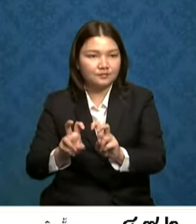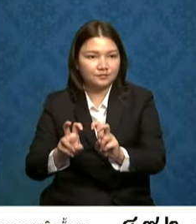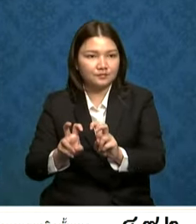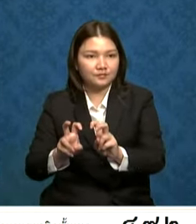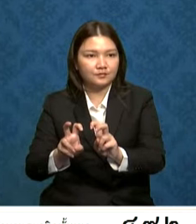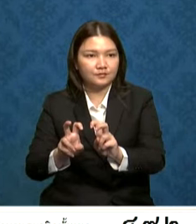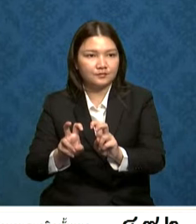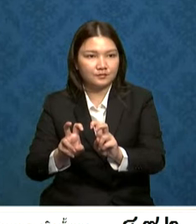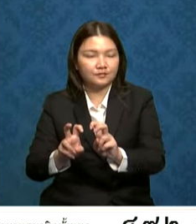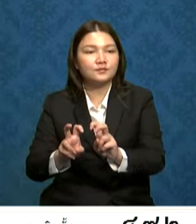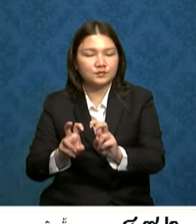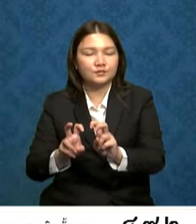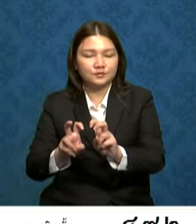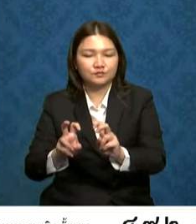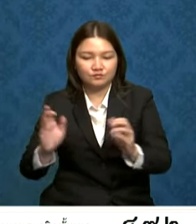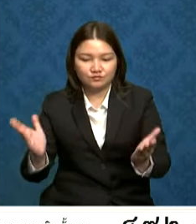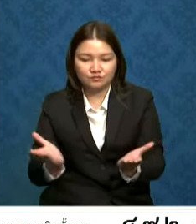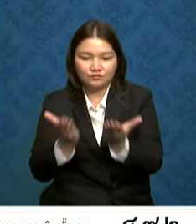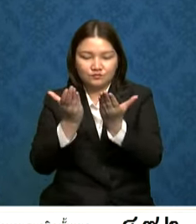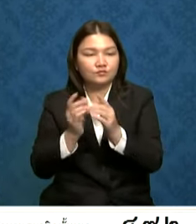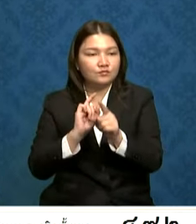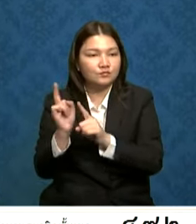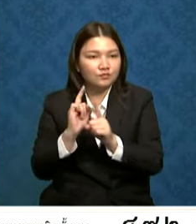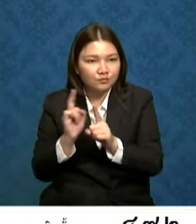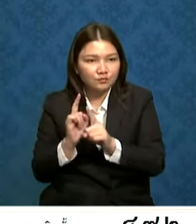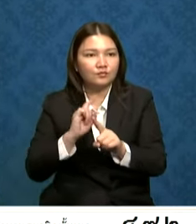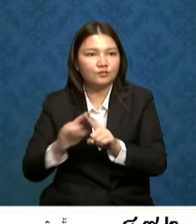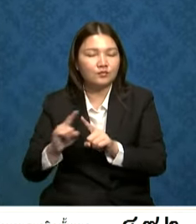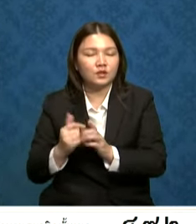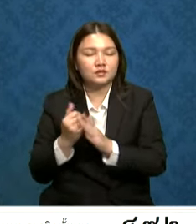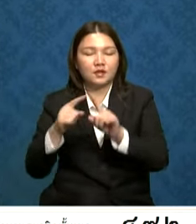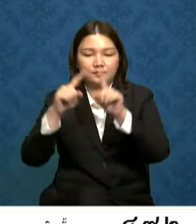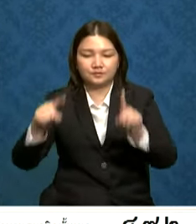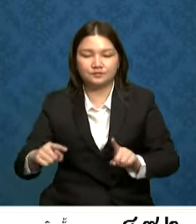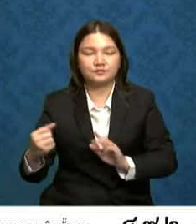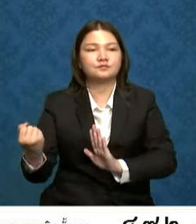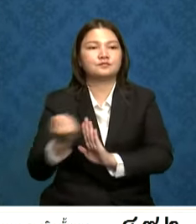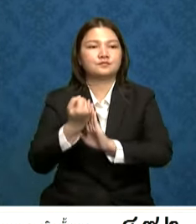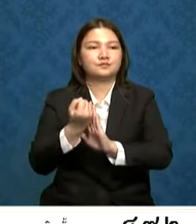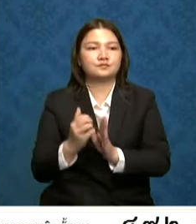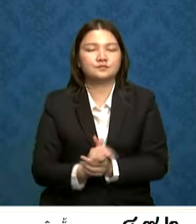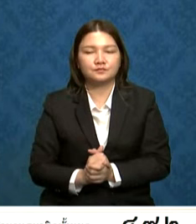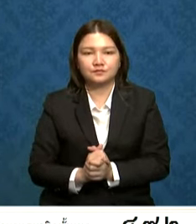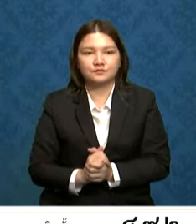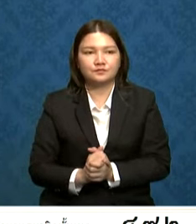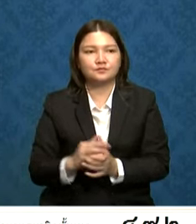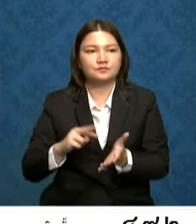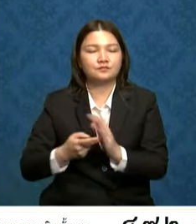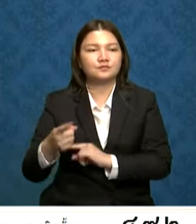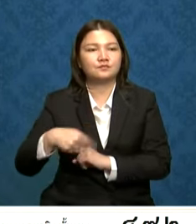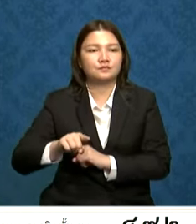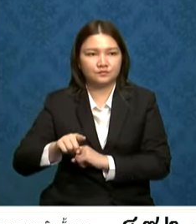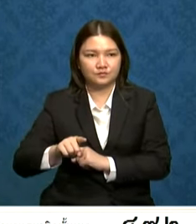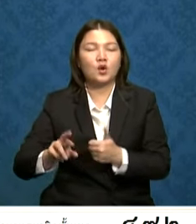กระทำเพื่อประกอบการพิจารณาแนวทางการตราพระบัญญัตินิรโทษกรรมโดยมีรองศาตราจารย์